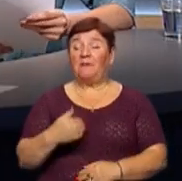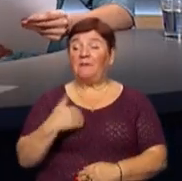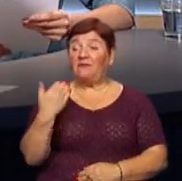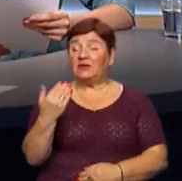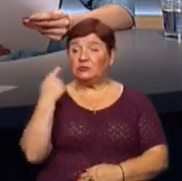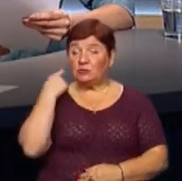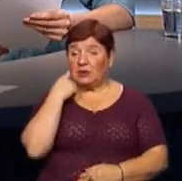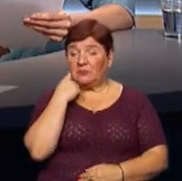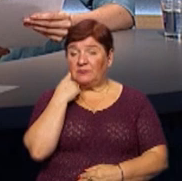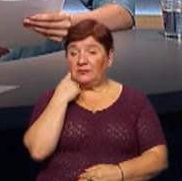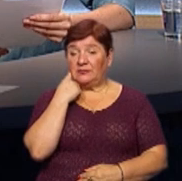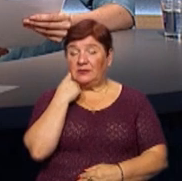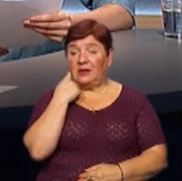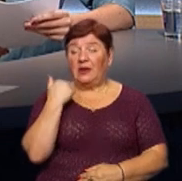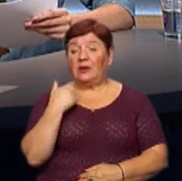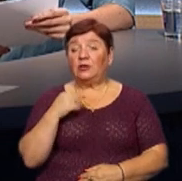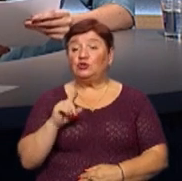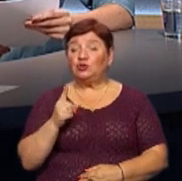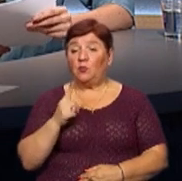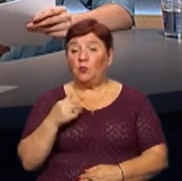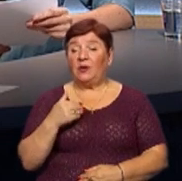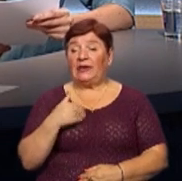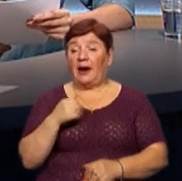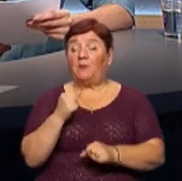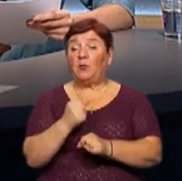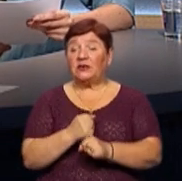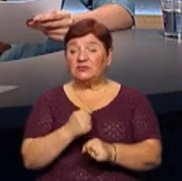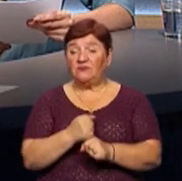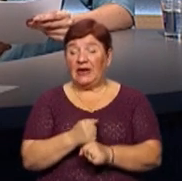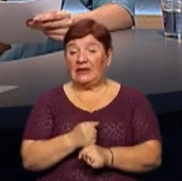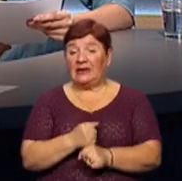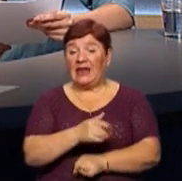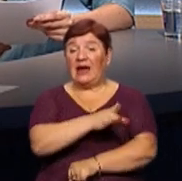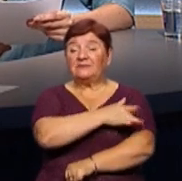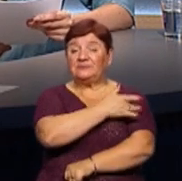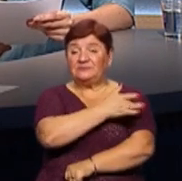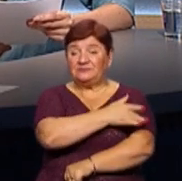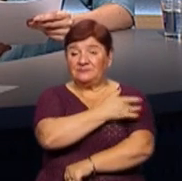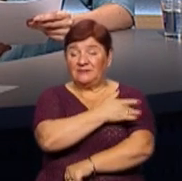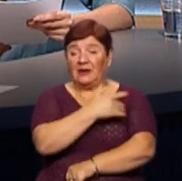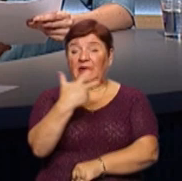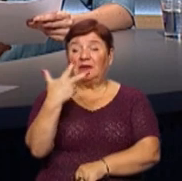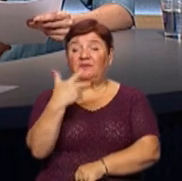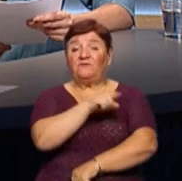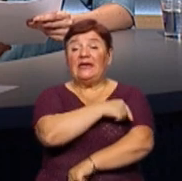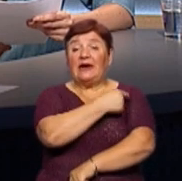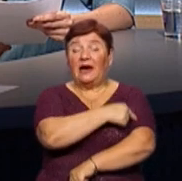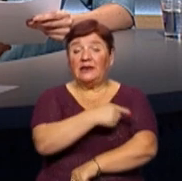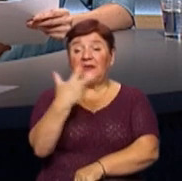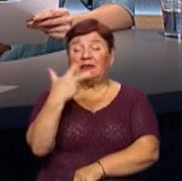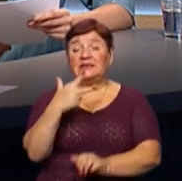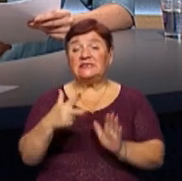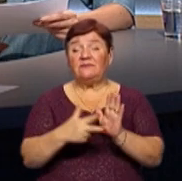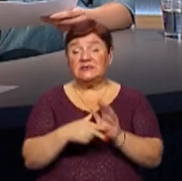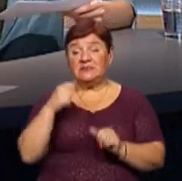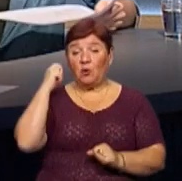вас слухаємо. Я питаю, чому, наприклад, я пропрацювала санітаркою у лікарні почти 38